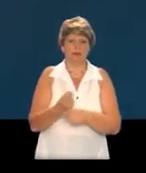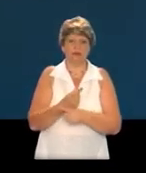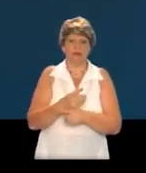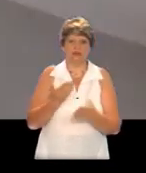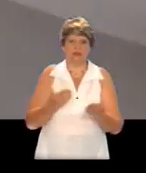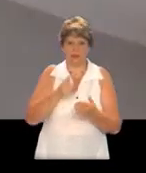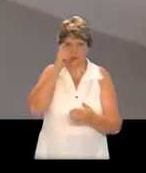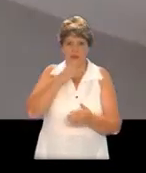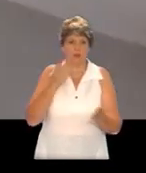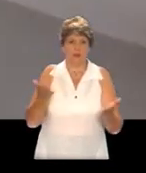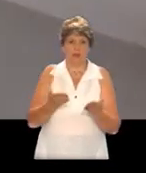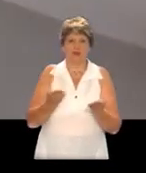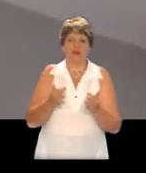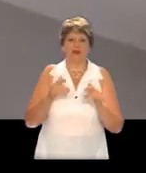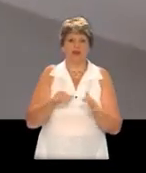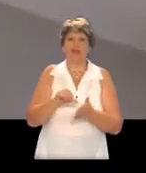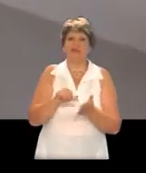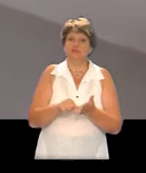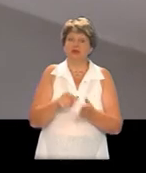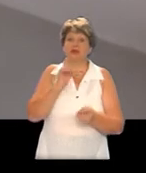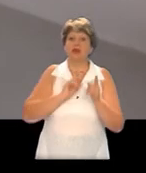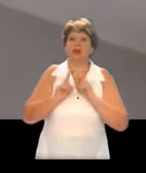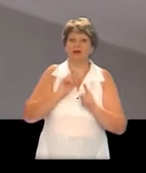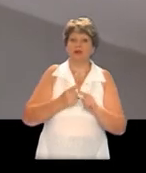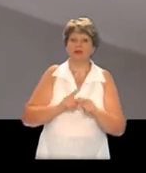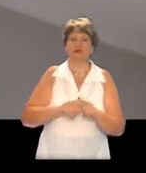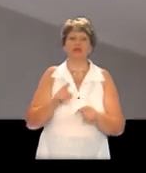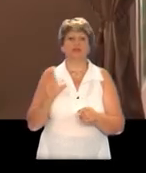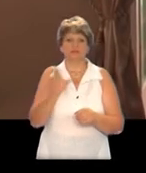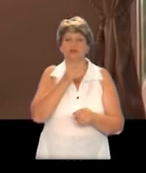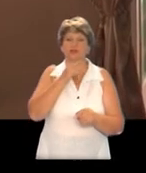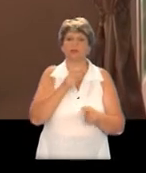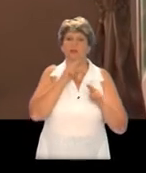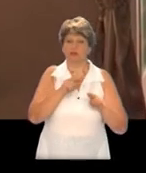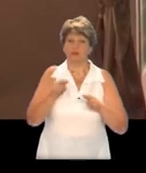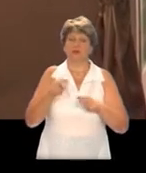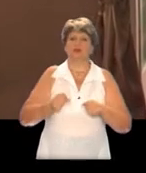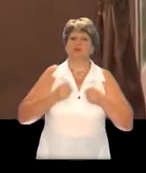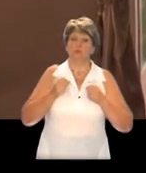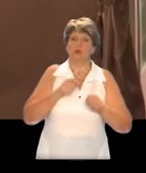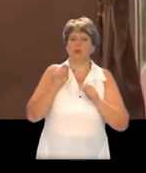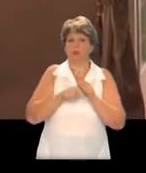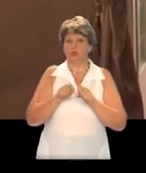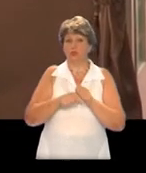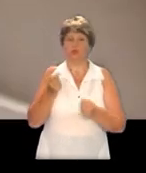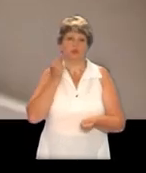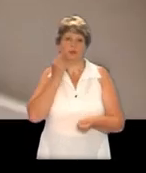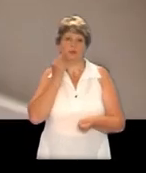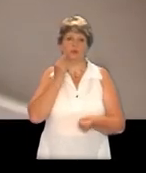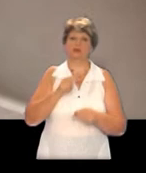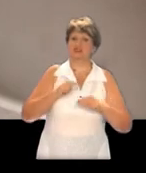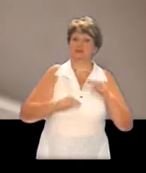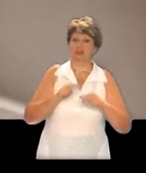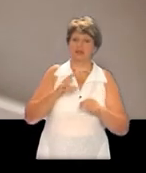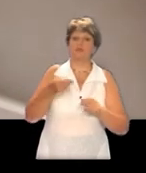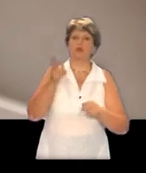незрозумілі протистояння. Смілянська районна рада весь цей час тримає руку на пульсі цієї ситуації. Намагаються контролювати процес пошуку добросовісного підрядника.